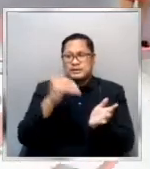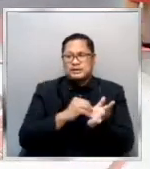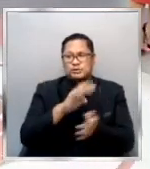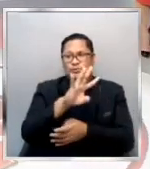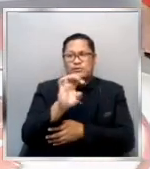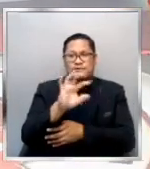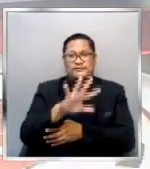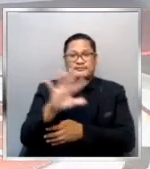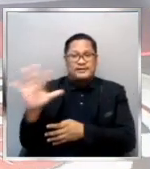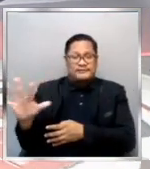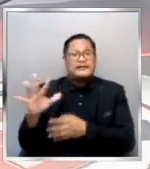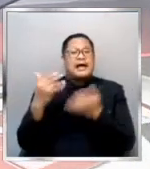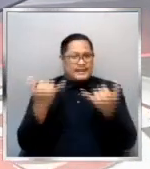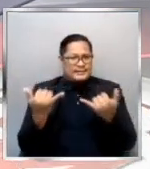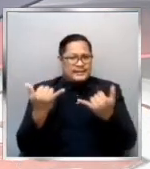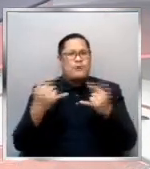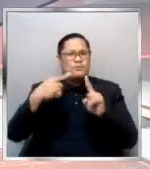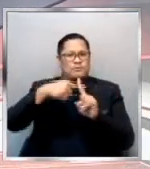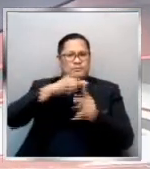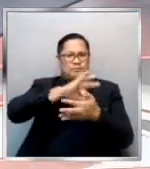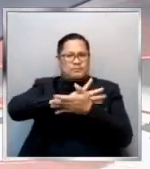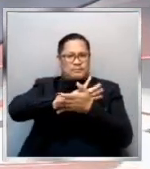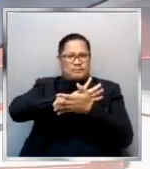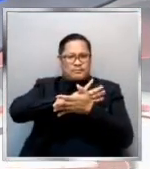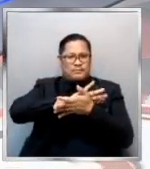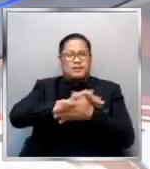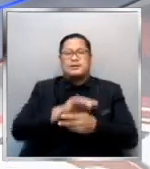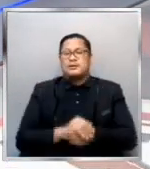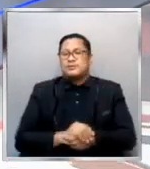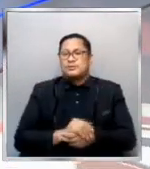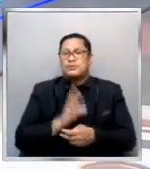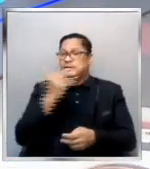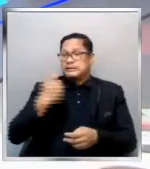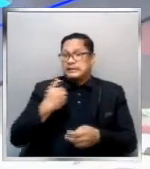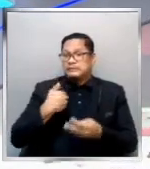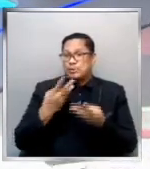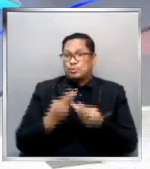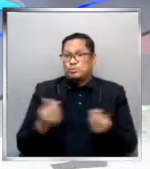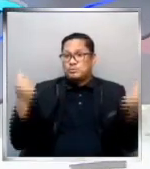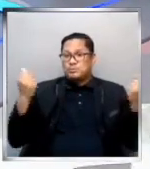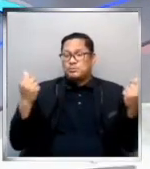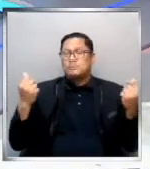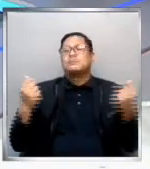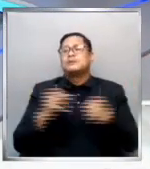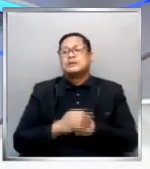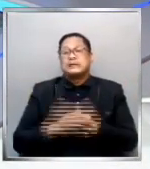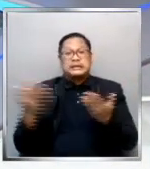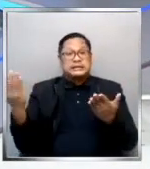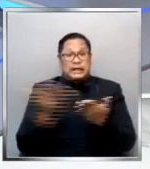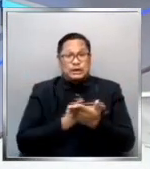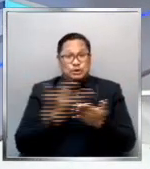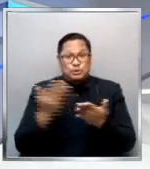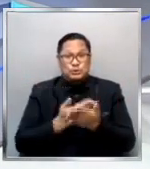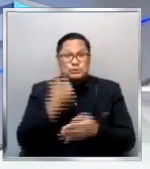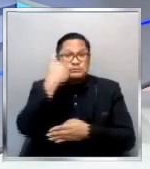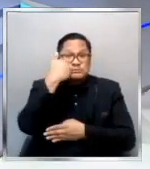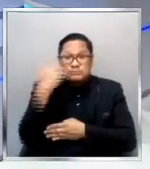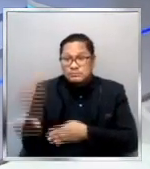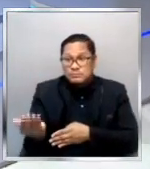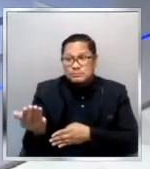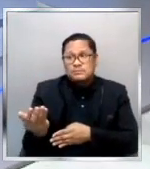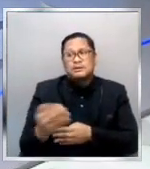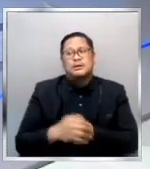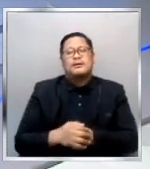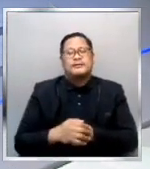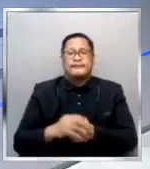31,455 ang mga aktibong kaso o yung mga hindi pa gumagaling. Ang mga bagong nasawi sa COVID-19, ikalimang sunod